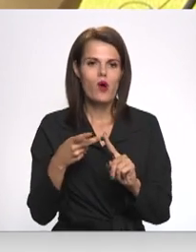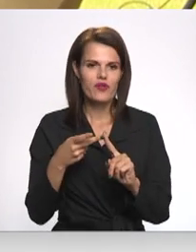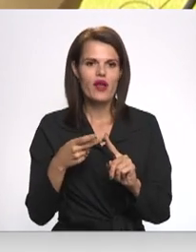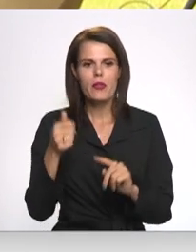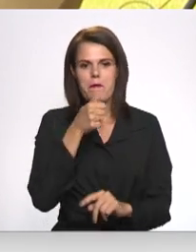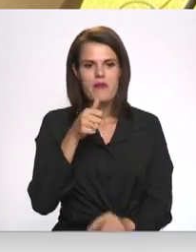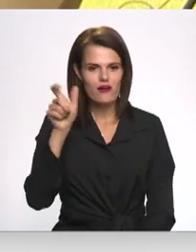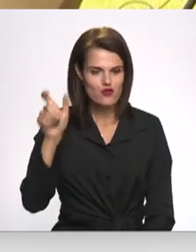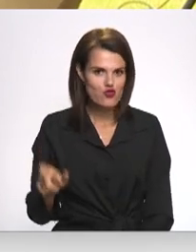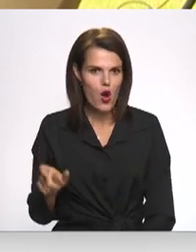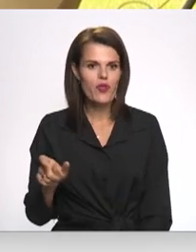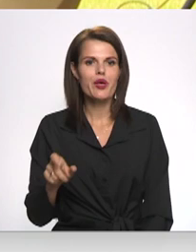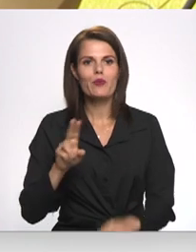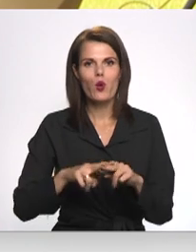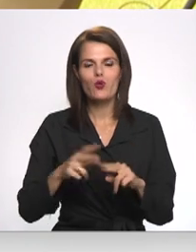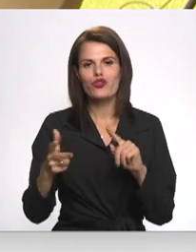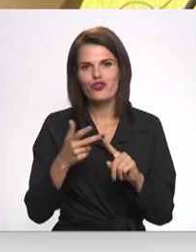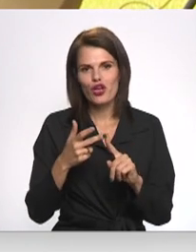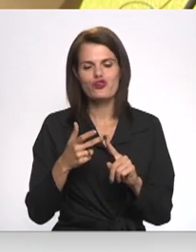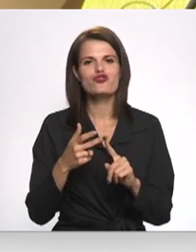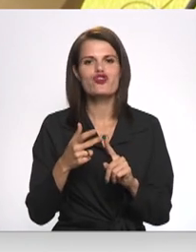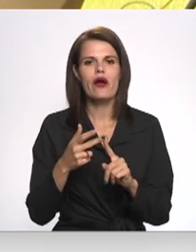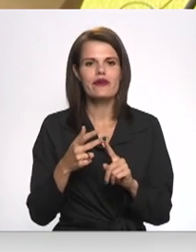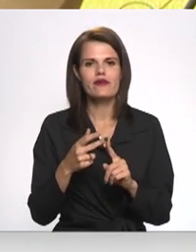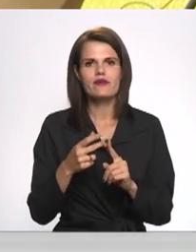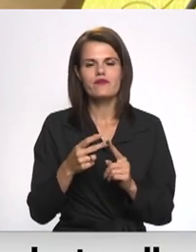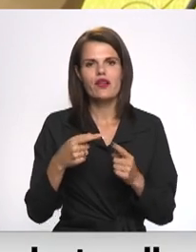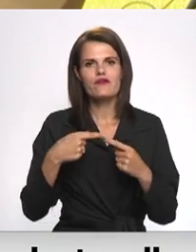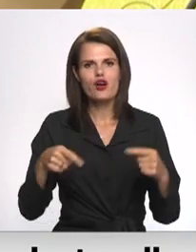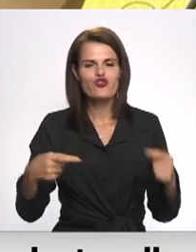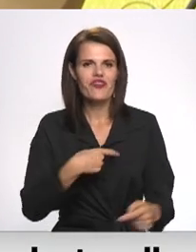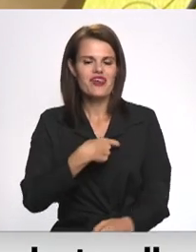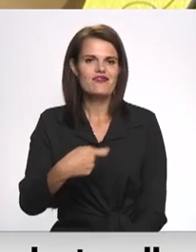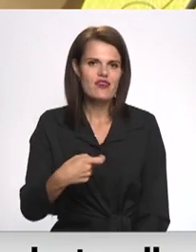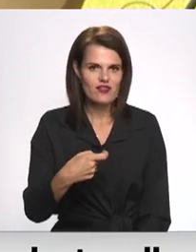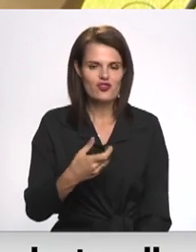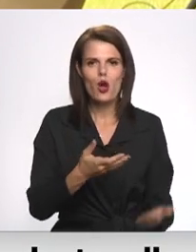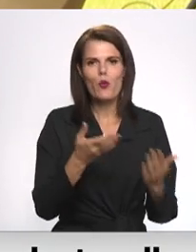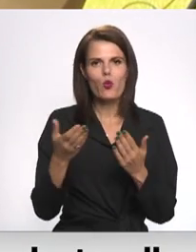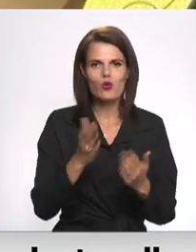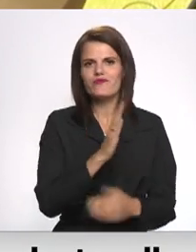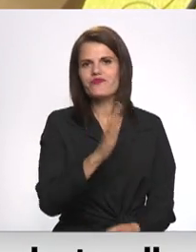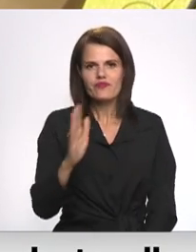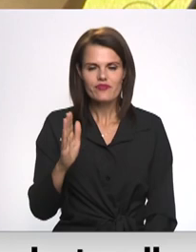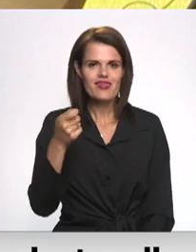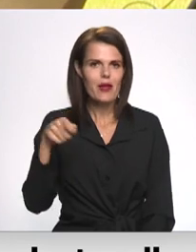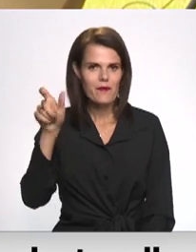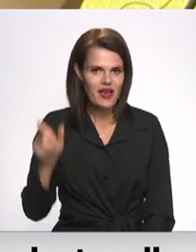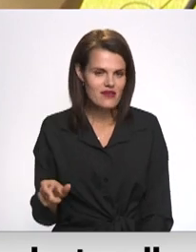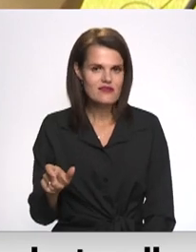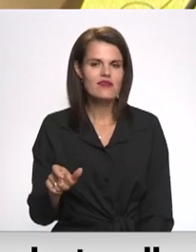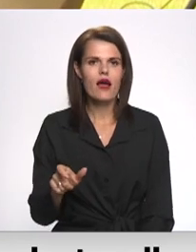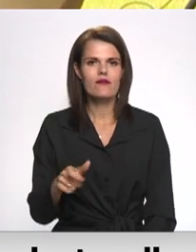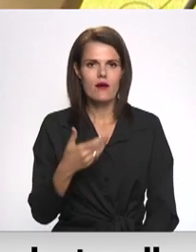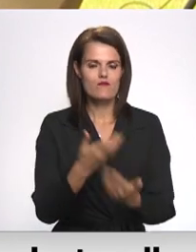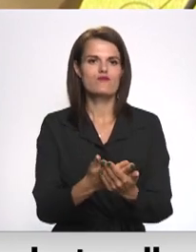– personība, un treškārt – nemazāk svarīgi izaicinājumi, kurus katram prezidentam